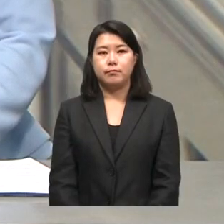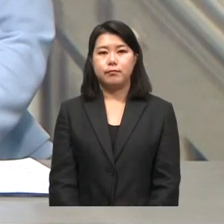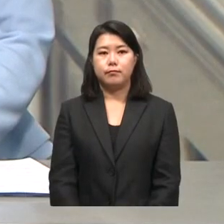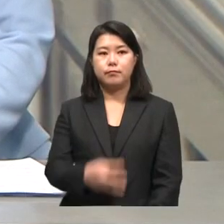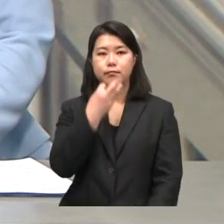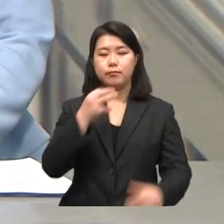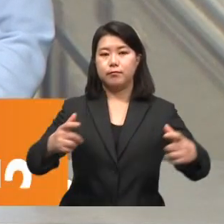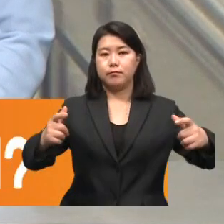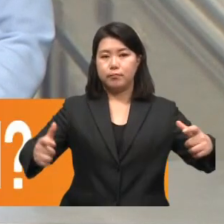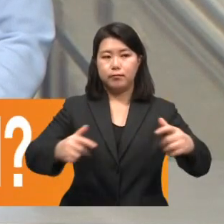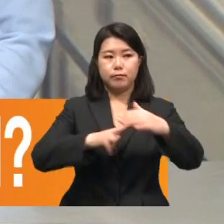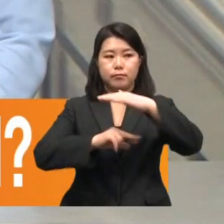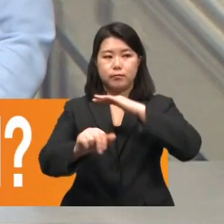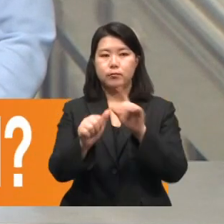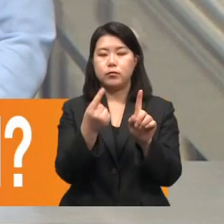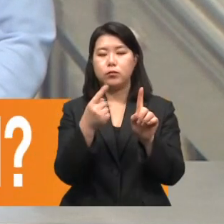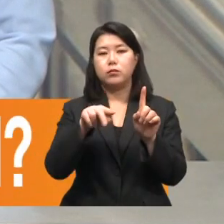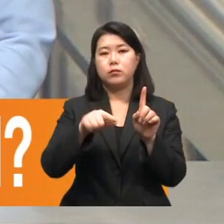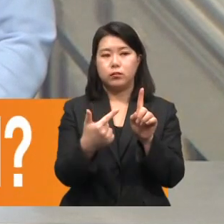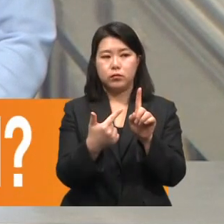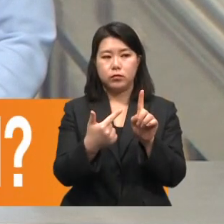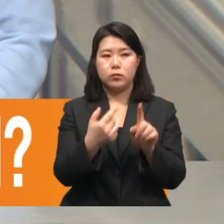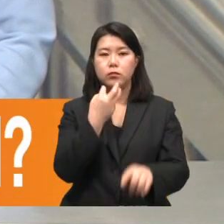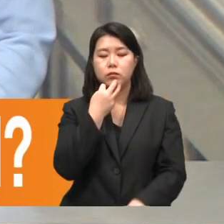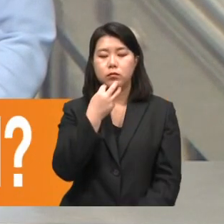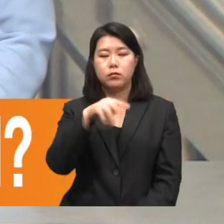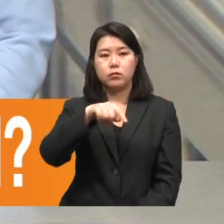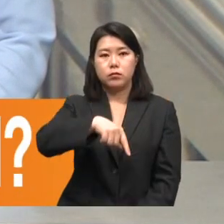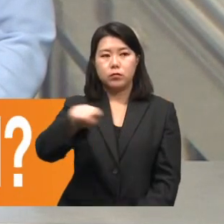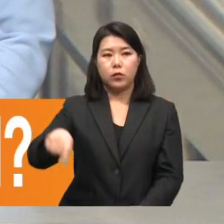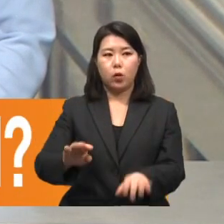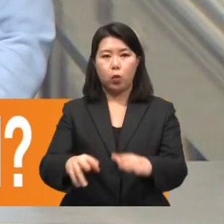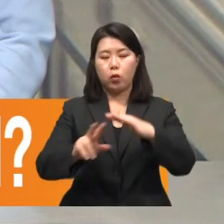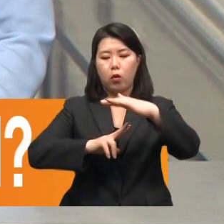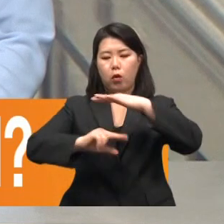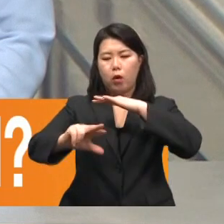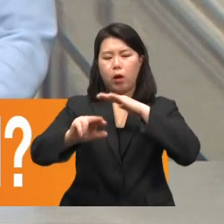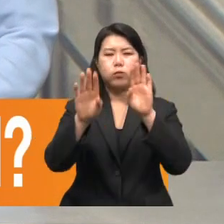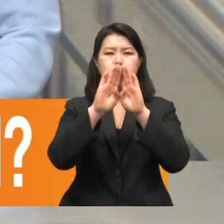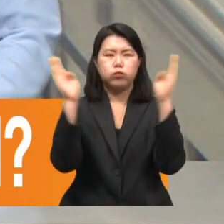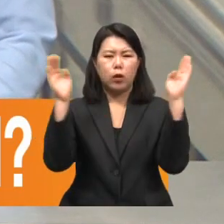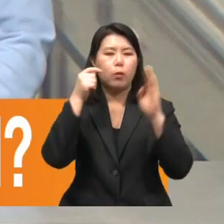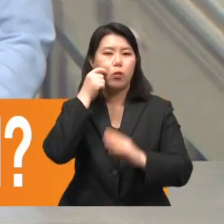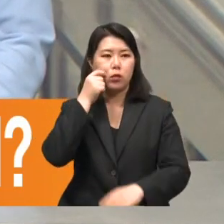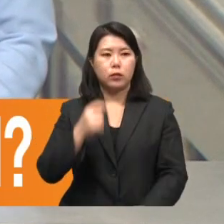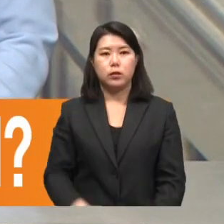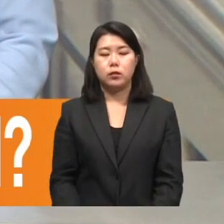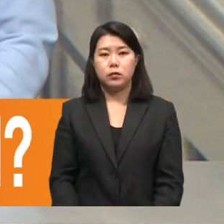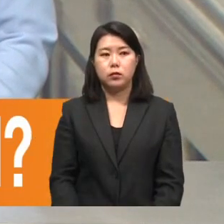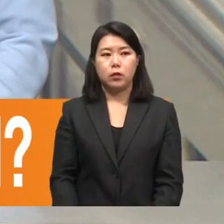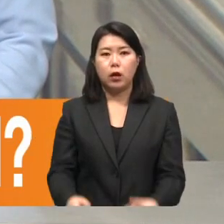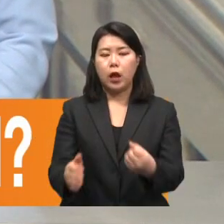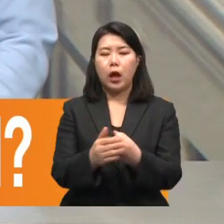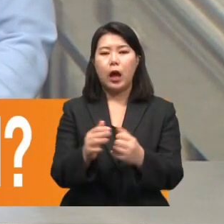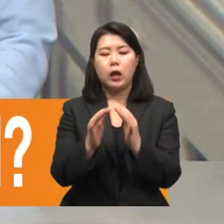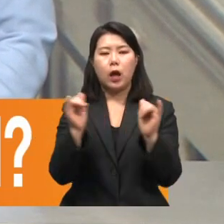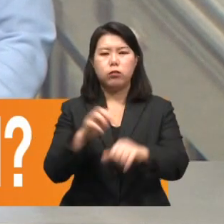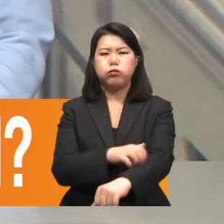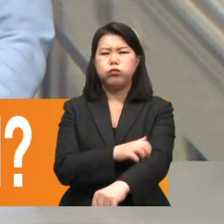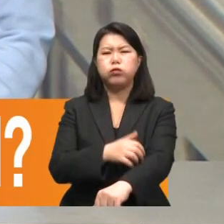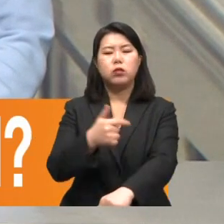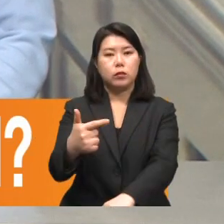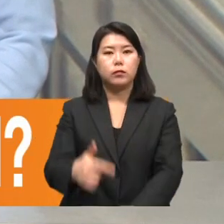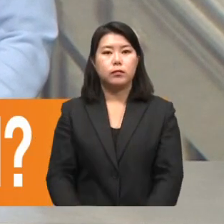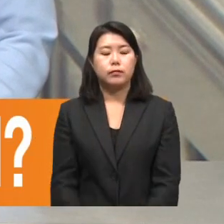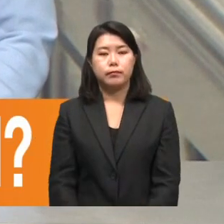수도권 전철 1호선 소요산역에서 연천역 구간은 오늘도 열차 운행이 중단됐습니다. 네, 이로 인해 시민들의 불편이 계속되고